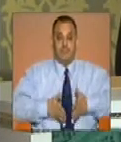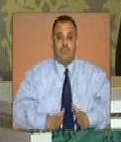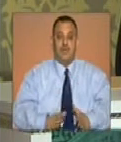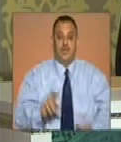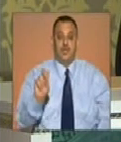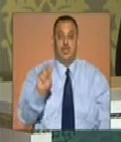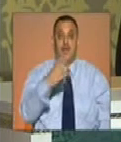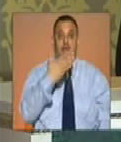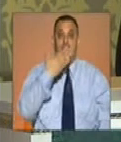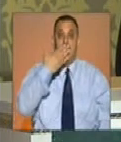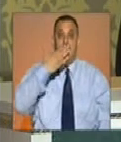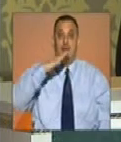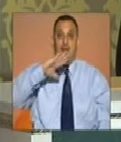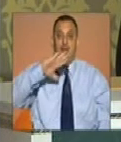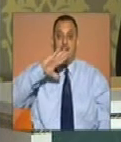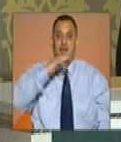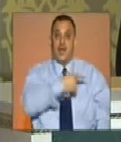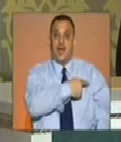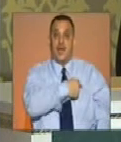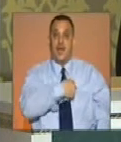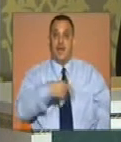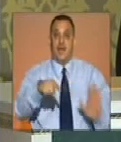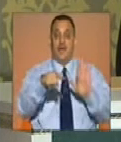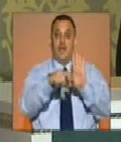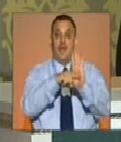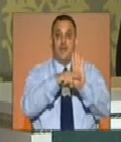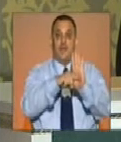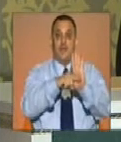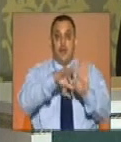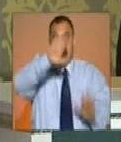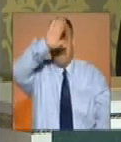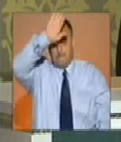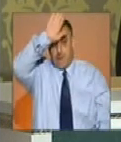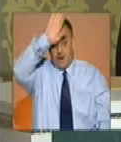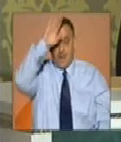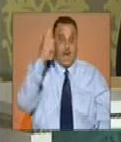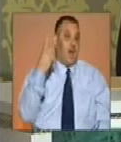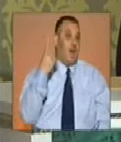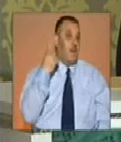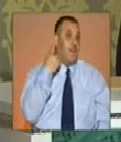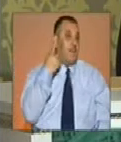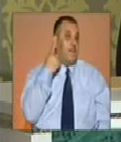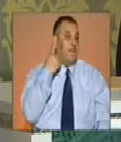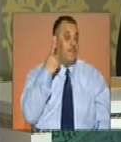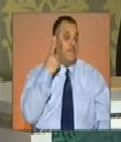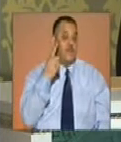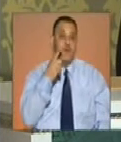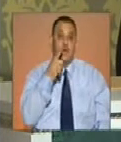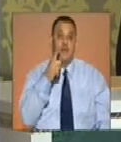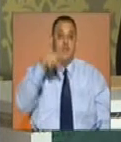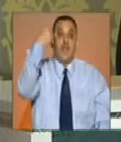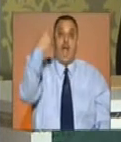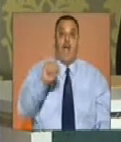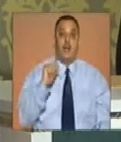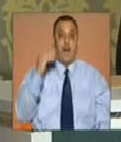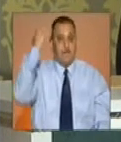حاليا وسميتها اسم ملاك، فبعد فترة سمعت بأنه اسم ملاك حرام